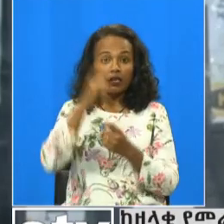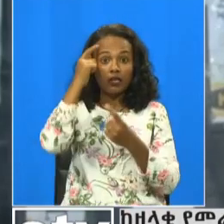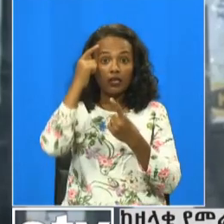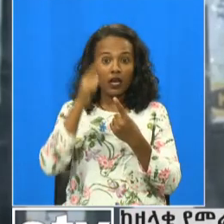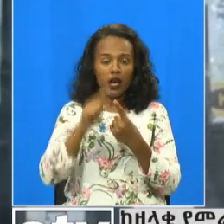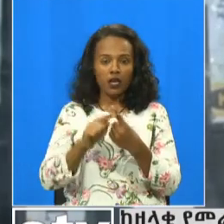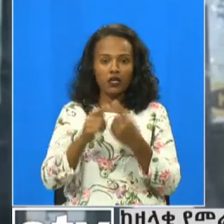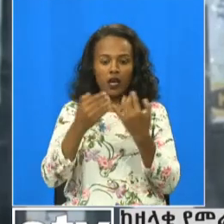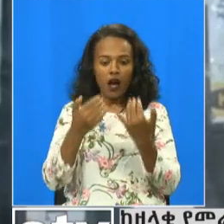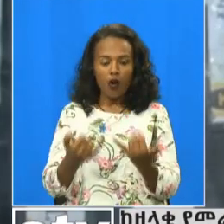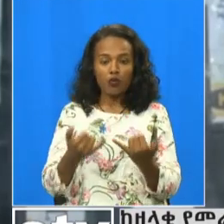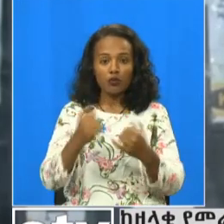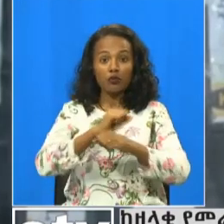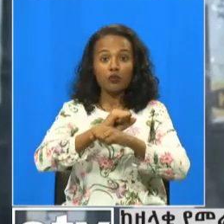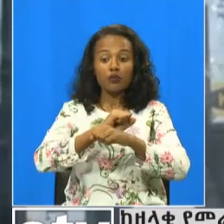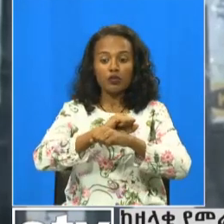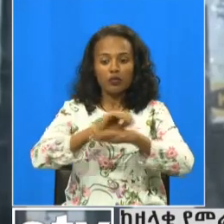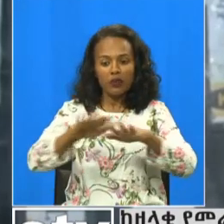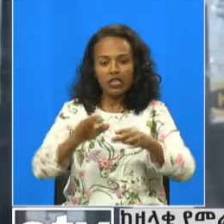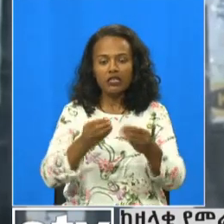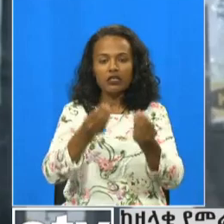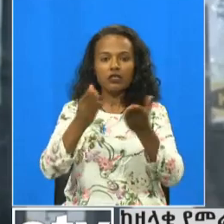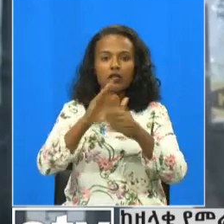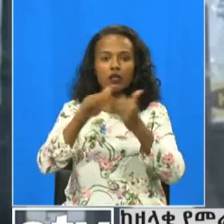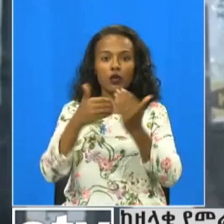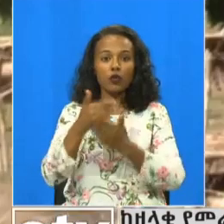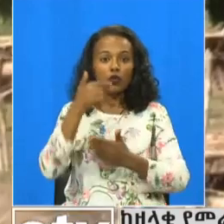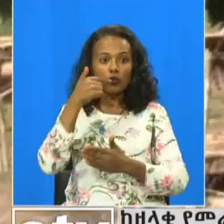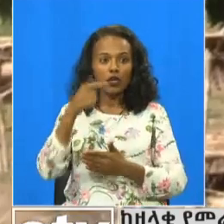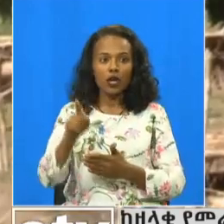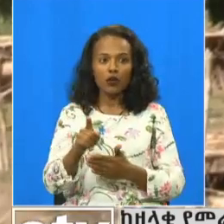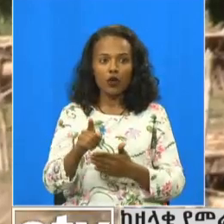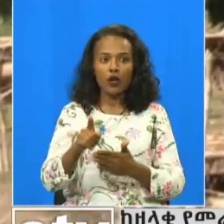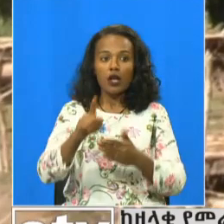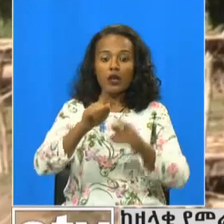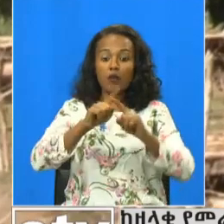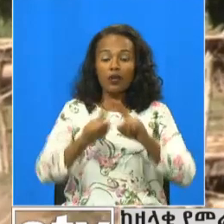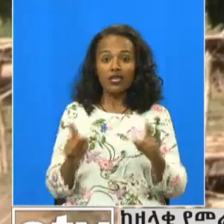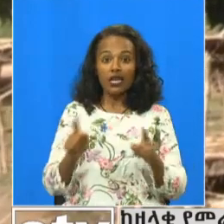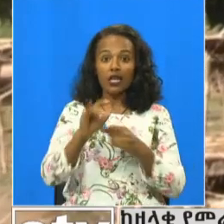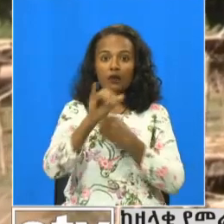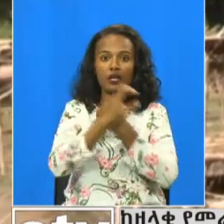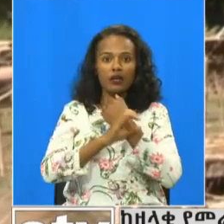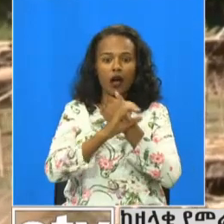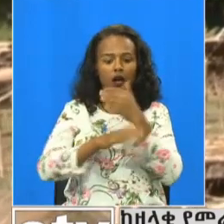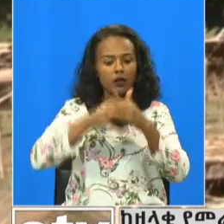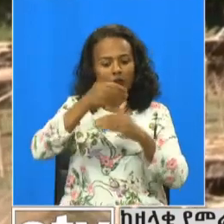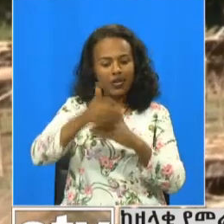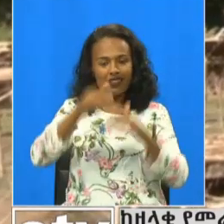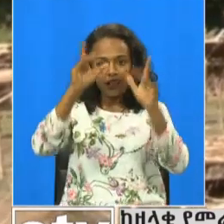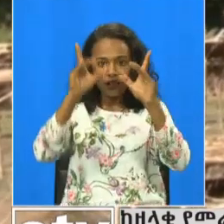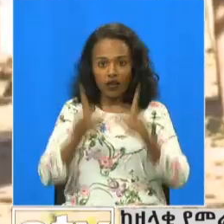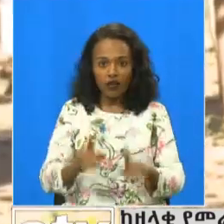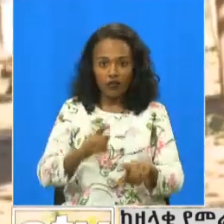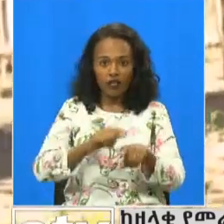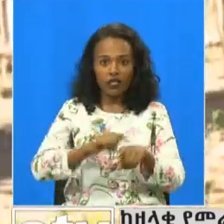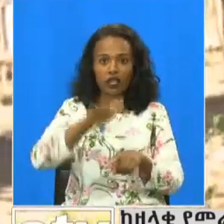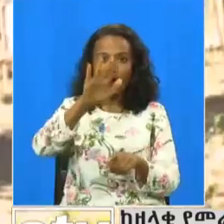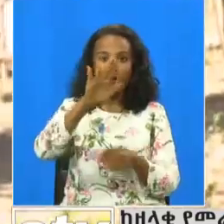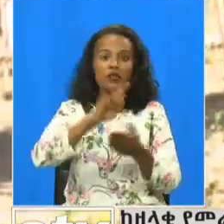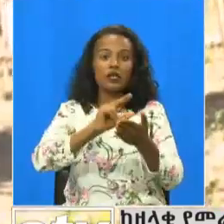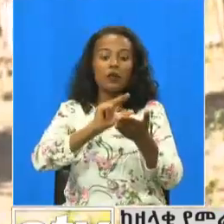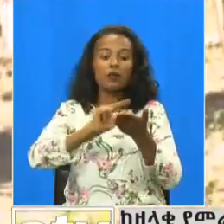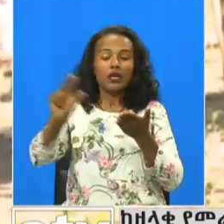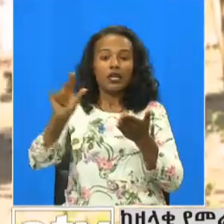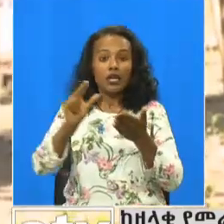አሁን ስምሬ ሰጠን ሁሉም እየሰራ የሚገኝበት ሁኔታዎች አሉ። በተለይም እንደ ሀገር በቀጣይ የክረምት ጊዜ 5 ቢሊዮን ችግኝ